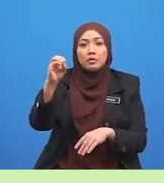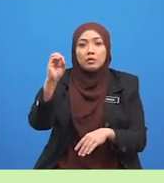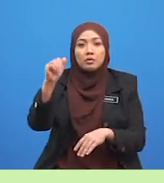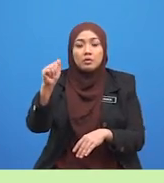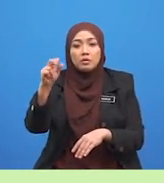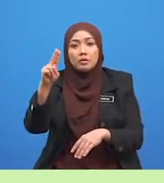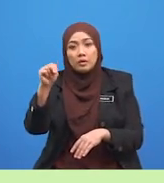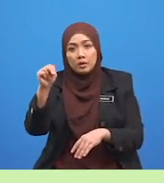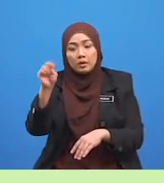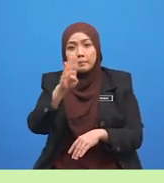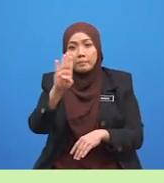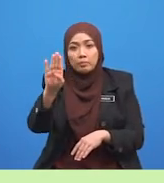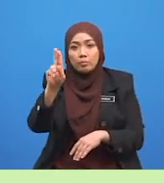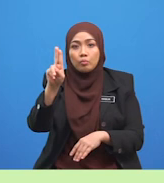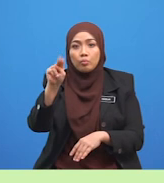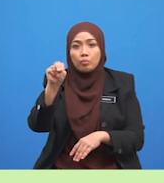Tasik Cini.